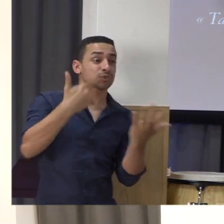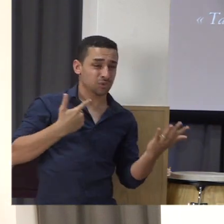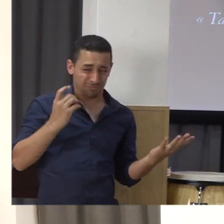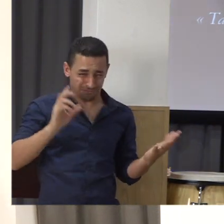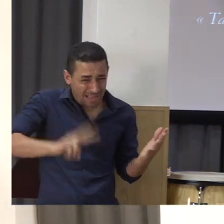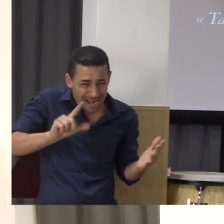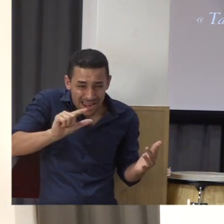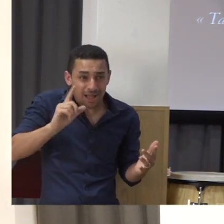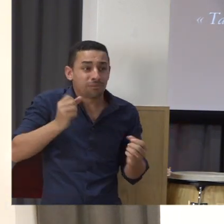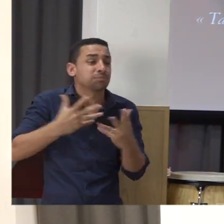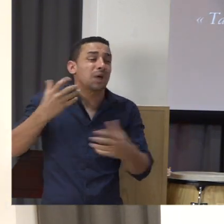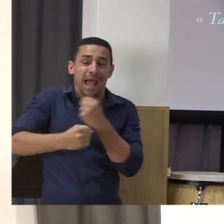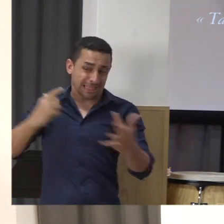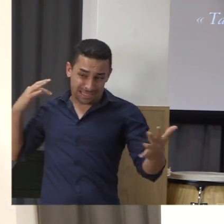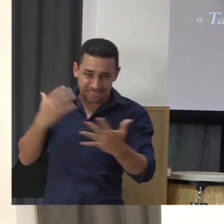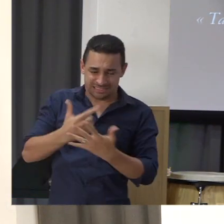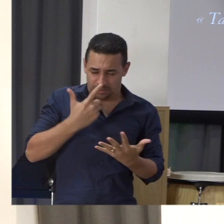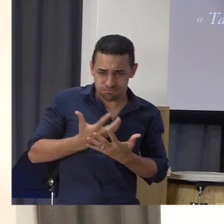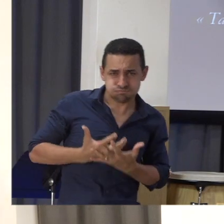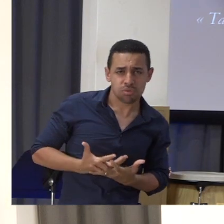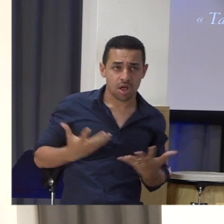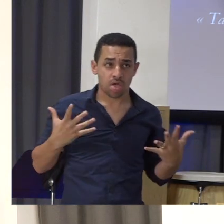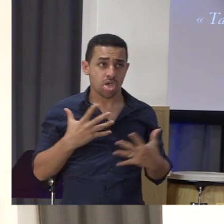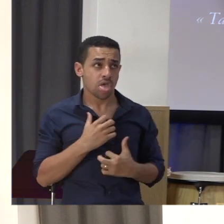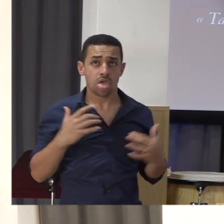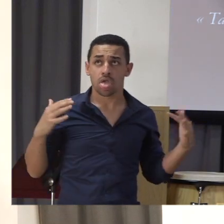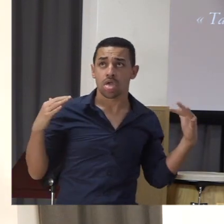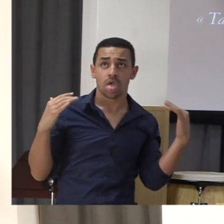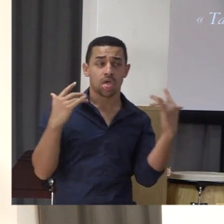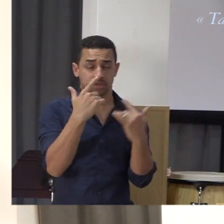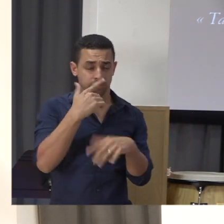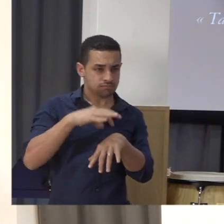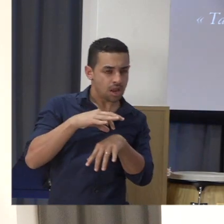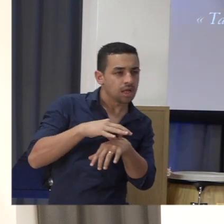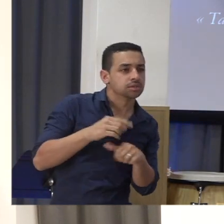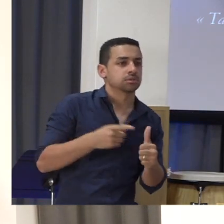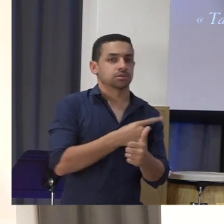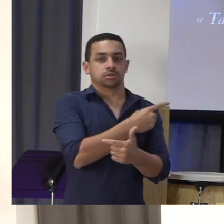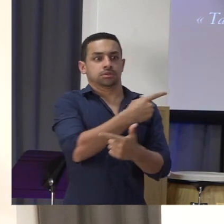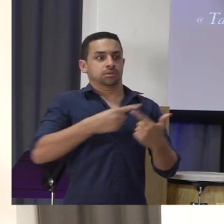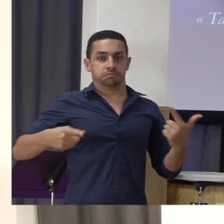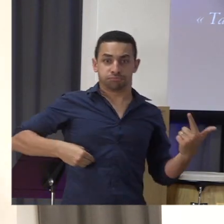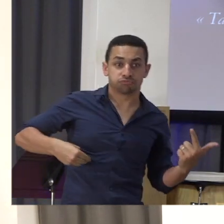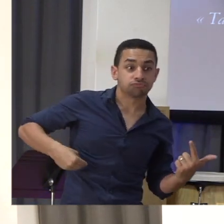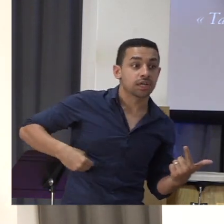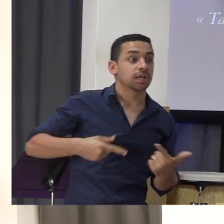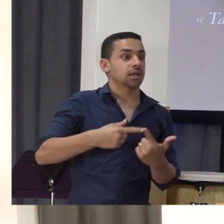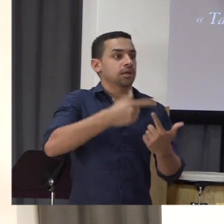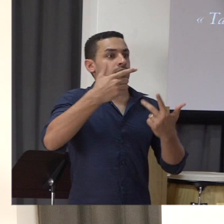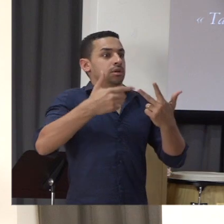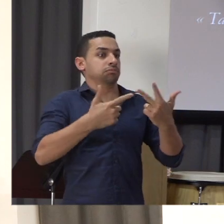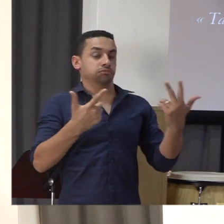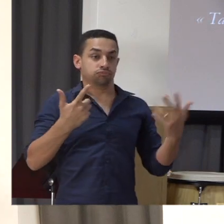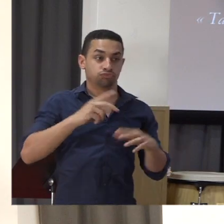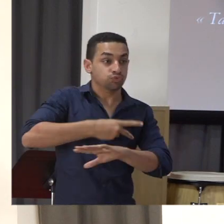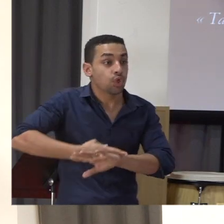pouvons sentir le poids du mal nous envahir. Une maladie, un péché, une